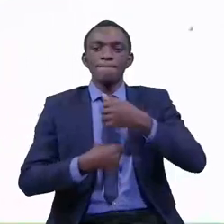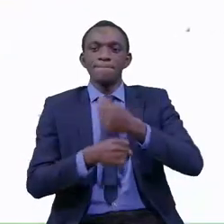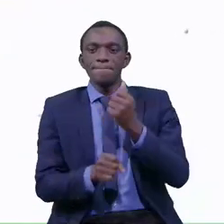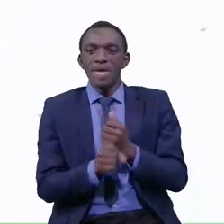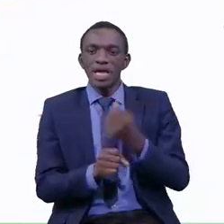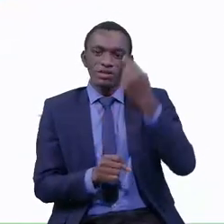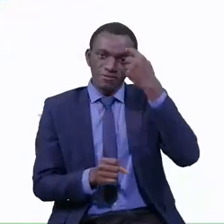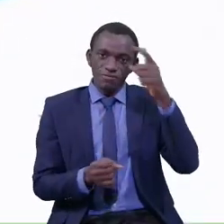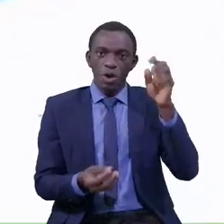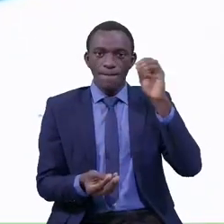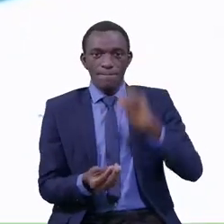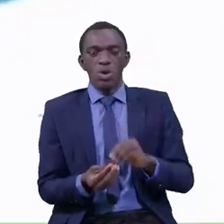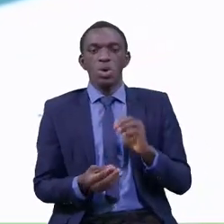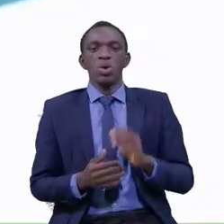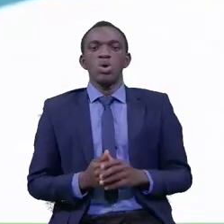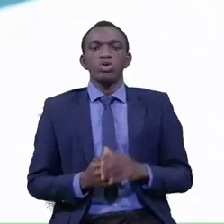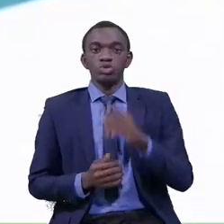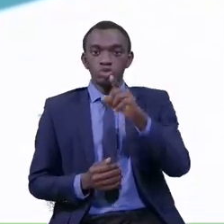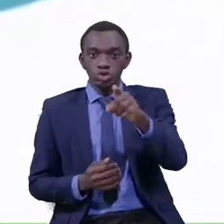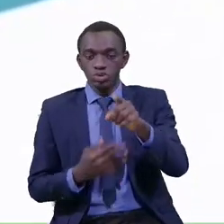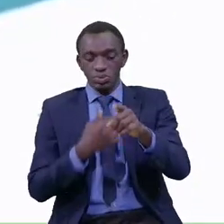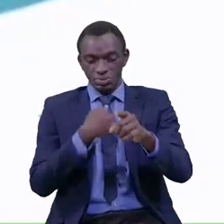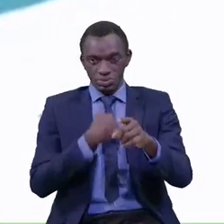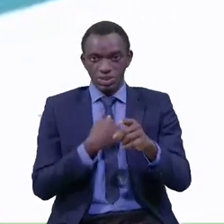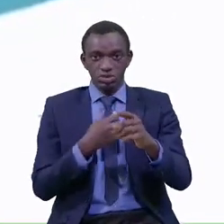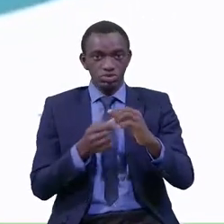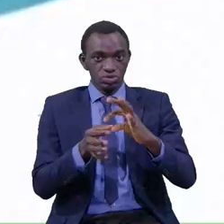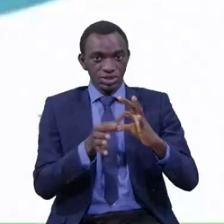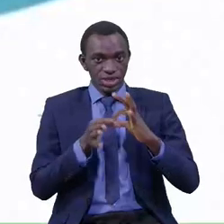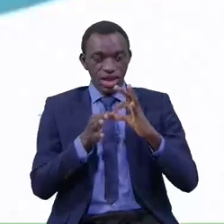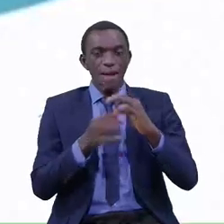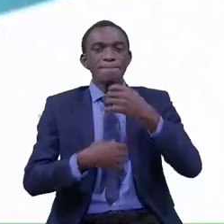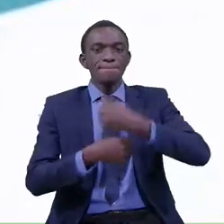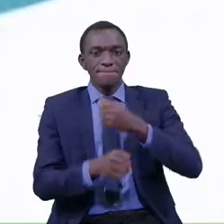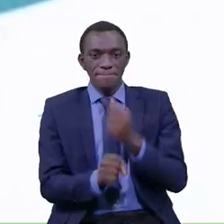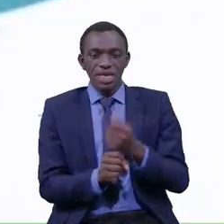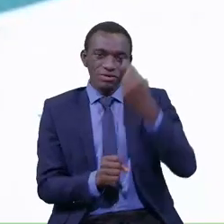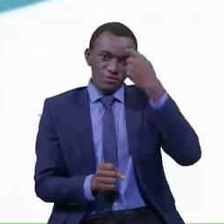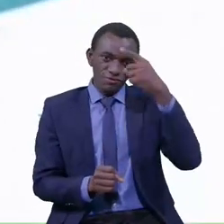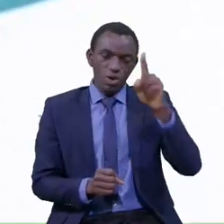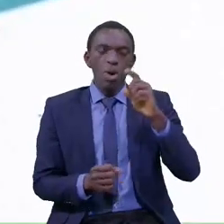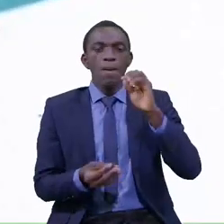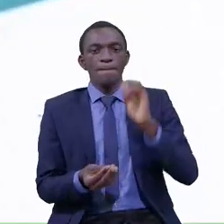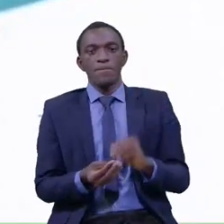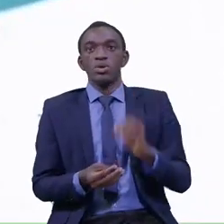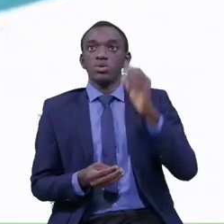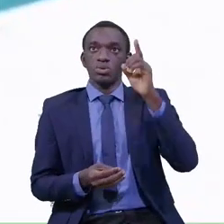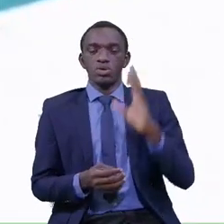Faire pour plus. Vous et moi, nous sommes créés pour avoir plus. Tout ce que nous avons